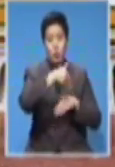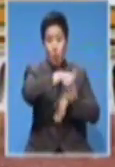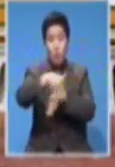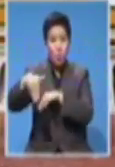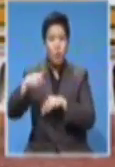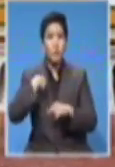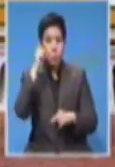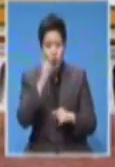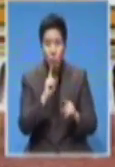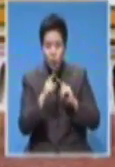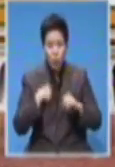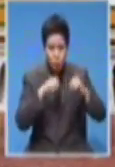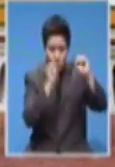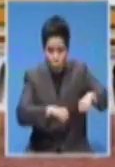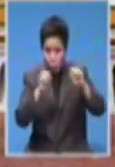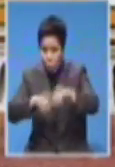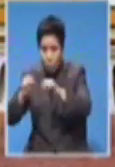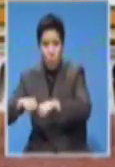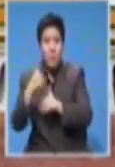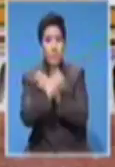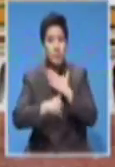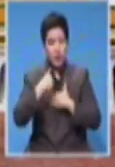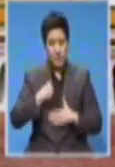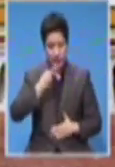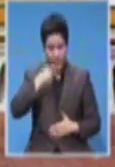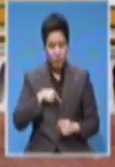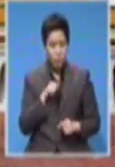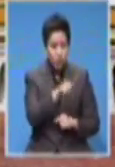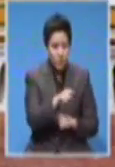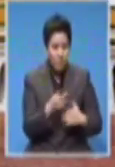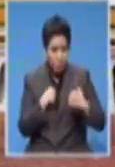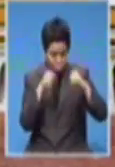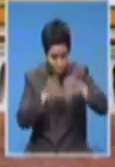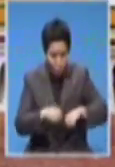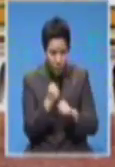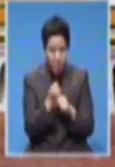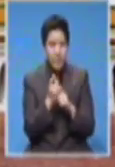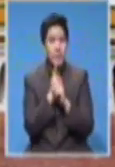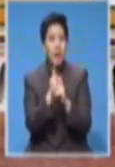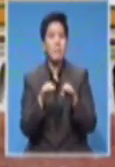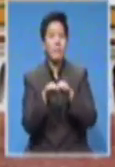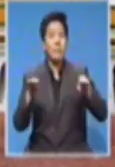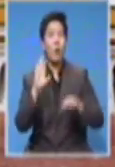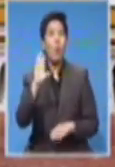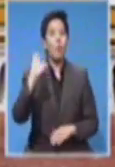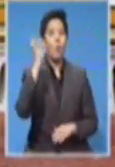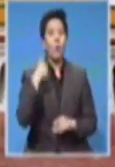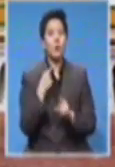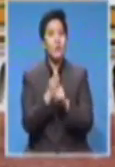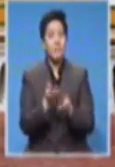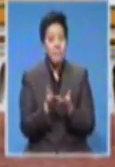อตกลงร่วมกันระหว่างประเทศในการดำเนินงานเพื่อให้สอดคล้องกับมาตรฐานสากลแล้วก็เป็นไปตามหลักวิชาการด้านการประมงนะ